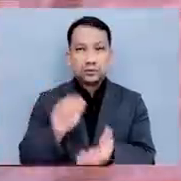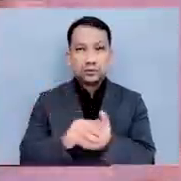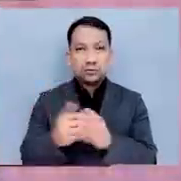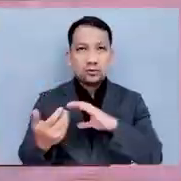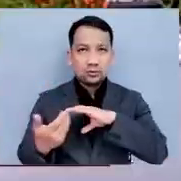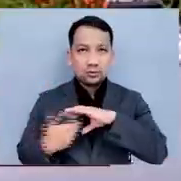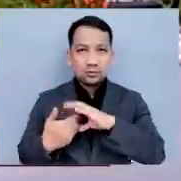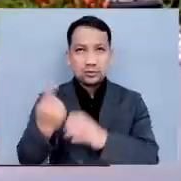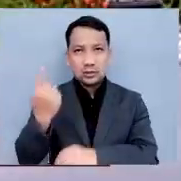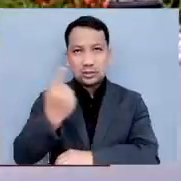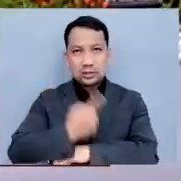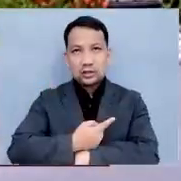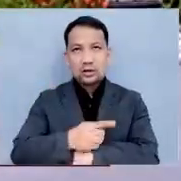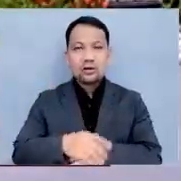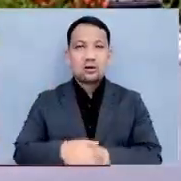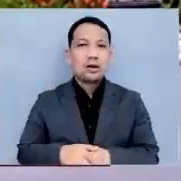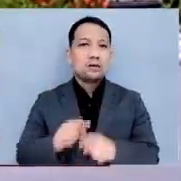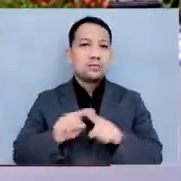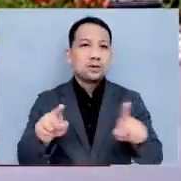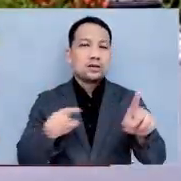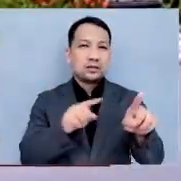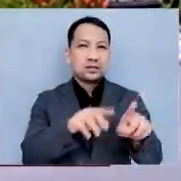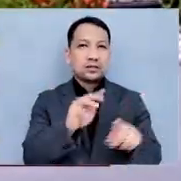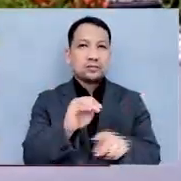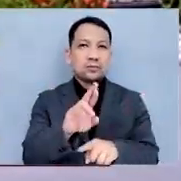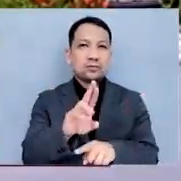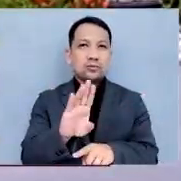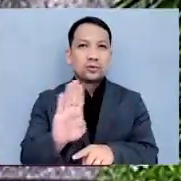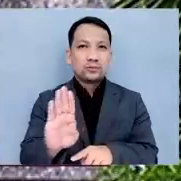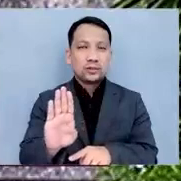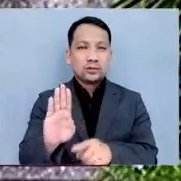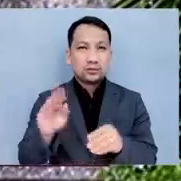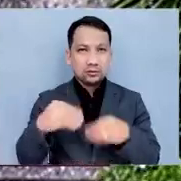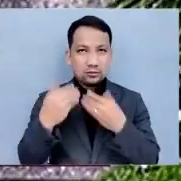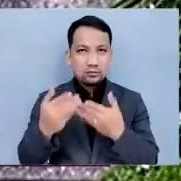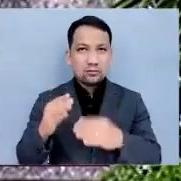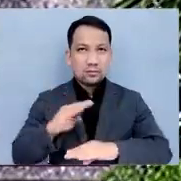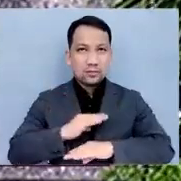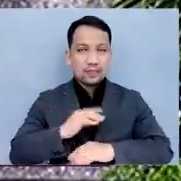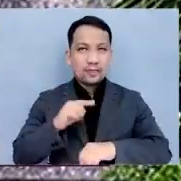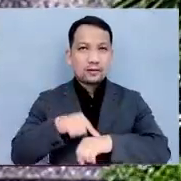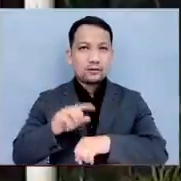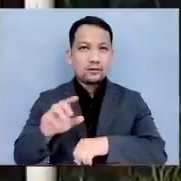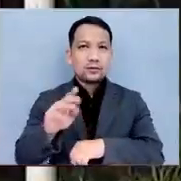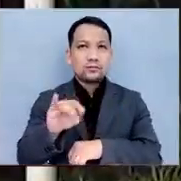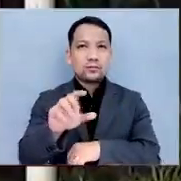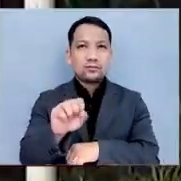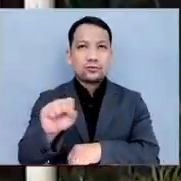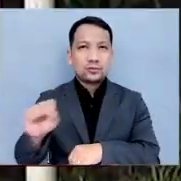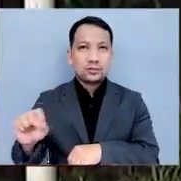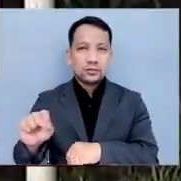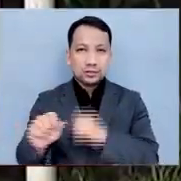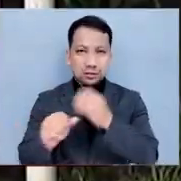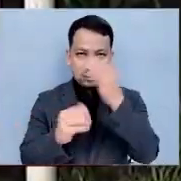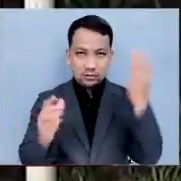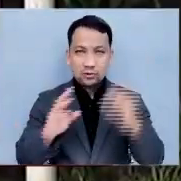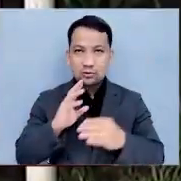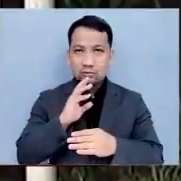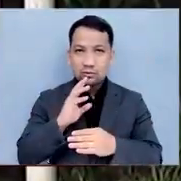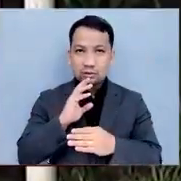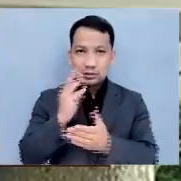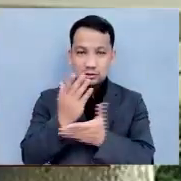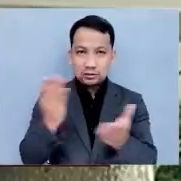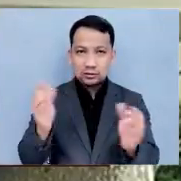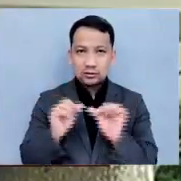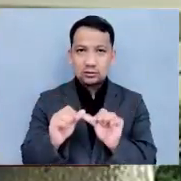kada araw. Pero ayon sa NWRB, binigyan na nila ng sapat na panahon ang MWSS pati ang mga water concessionaire